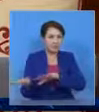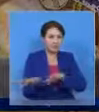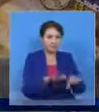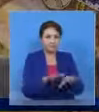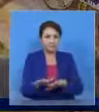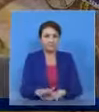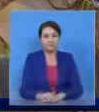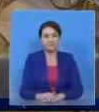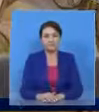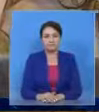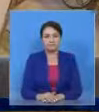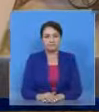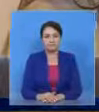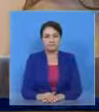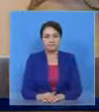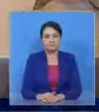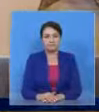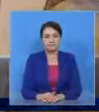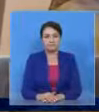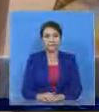сатана таргале его жан адреса геев телеканал актобе